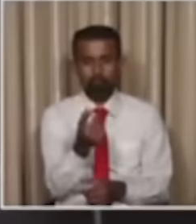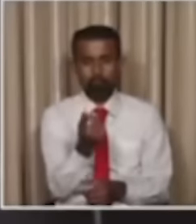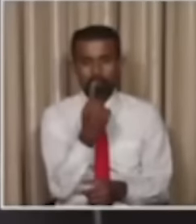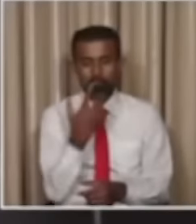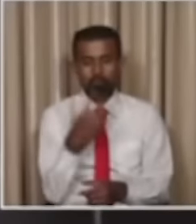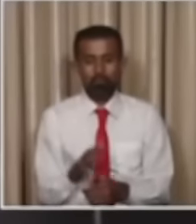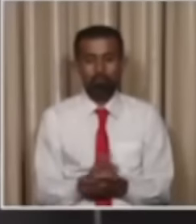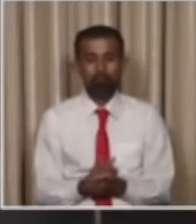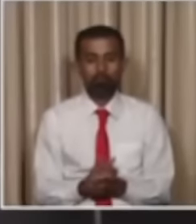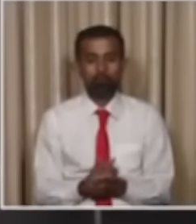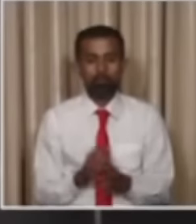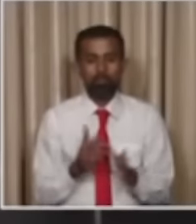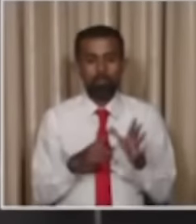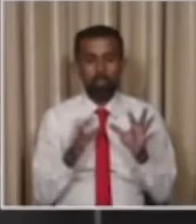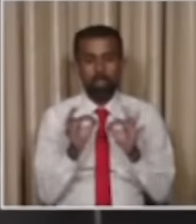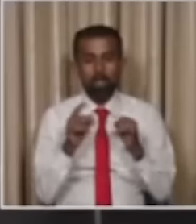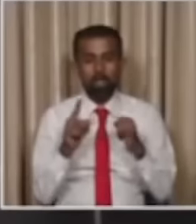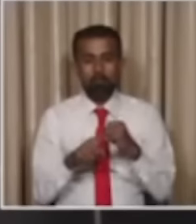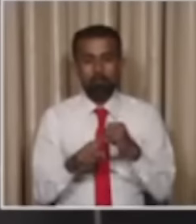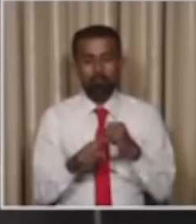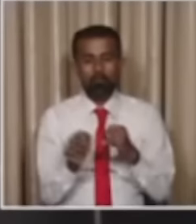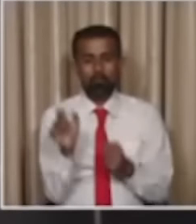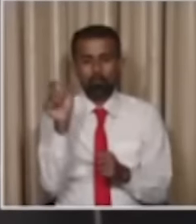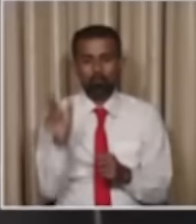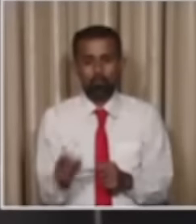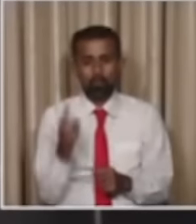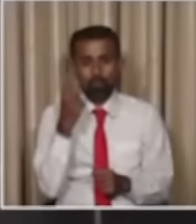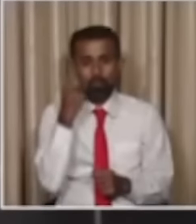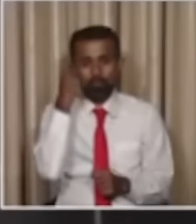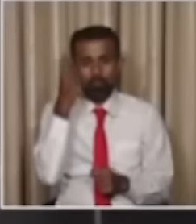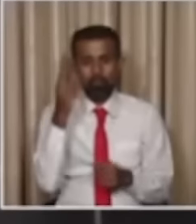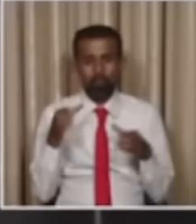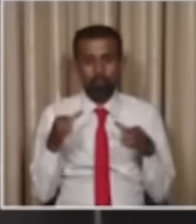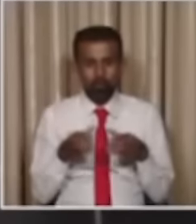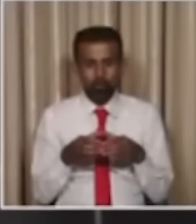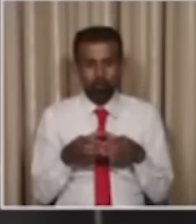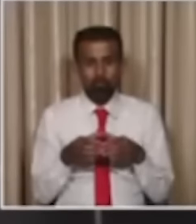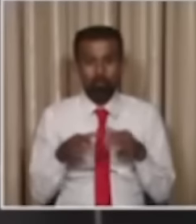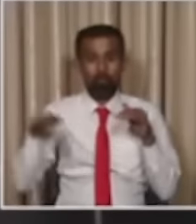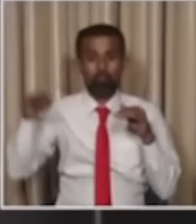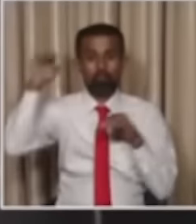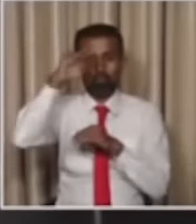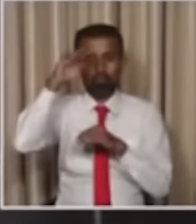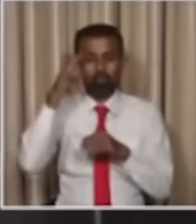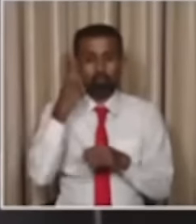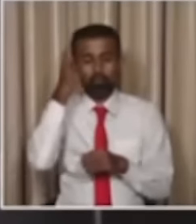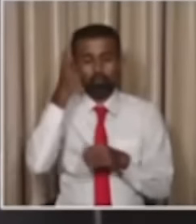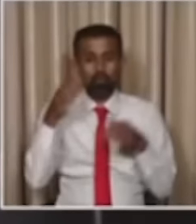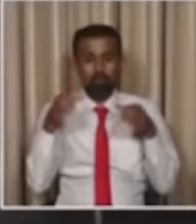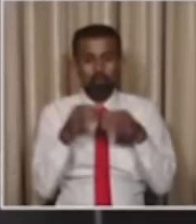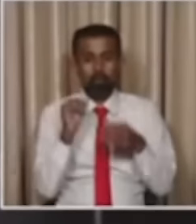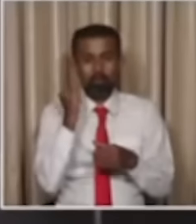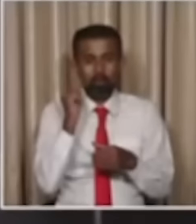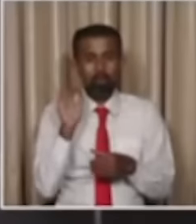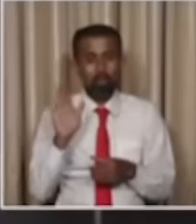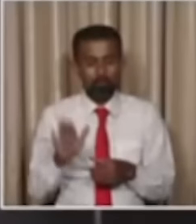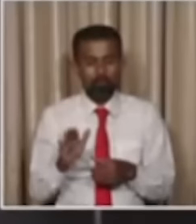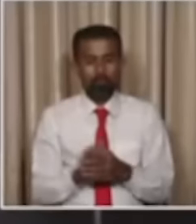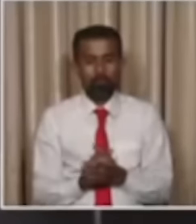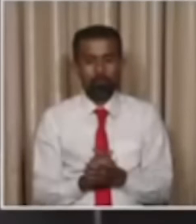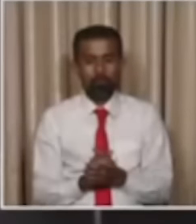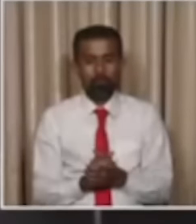ඒ අබුහින් කියන්නේ බුද්ධ්‍යංශ, අබුහින්ට උදින් බුද්ධ්‍යංශ නිලධාරීන් හිටියයි කියලා.